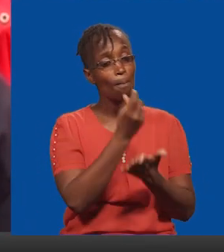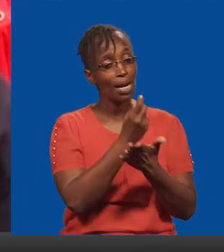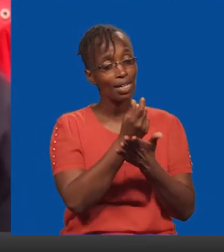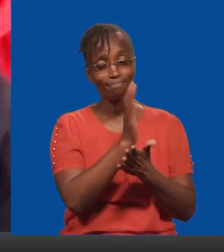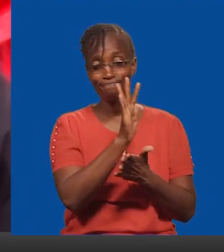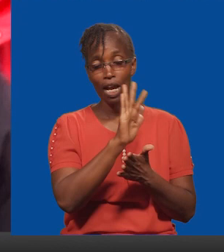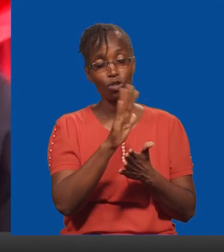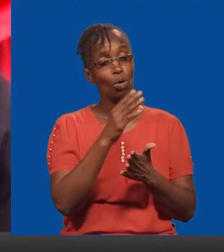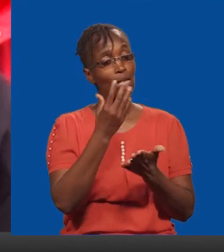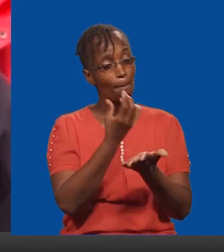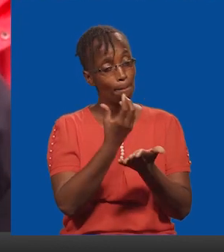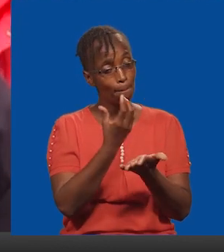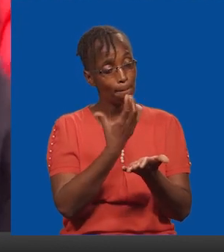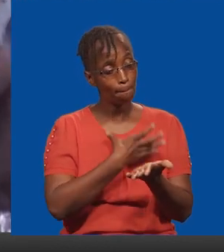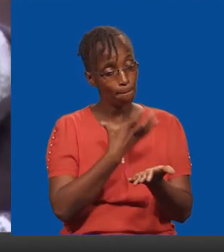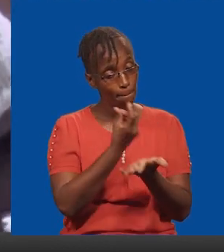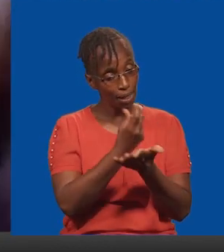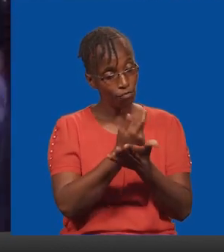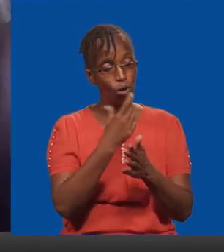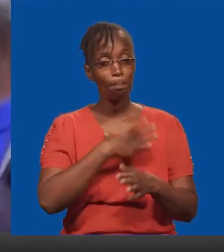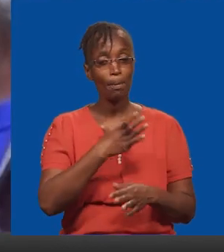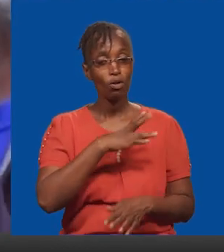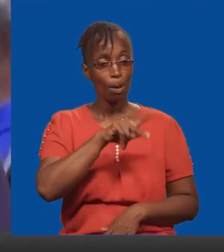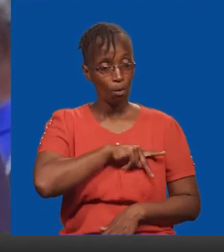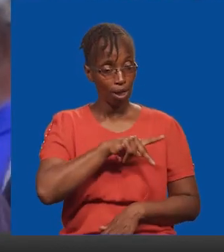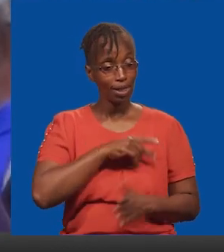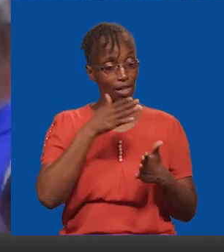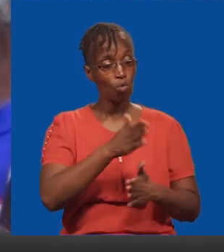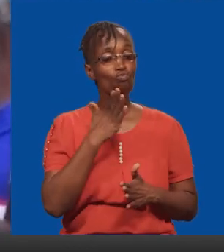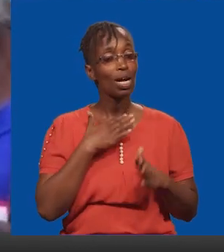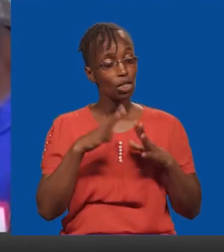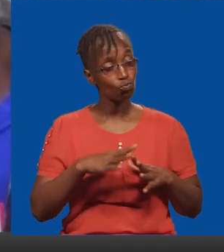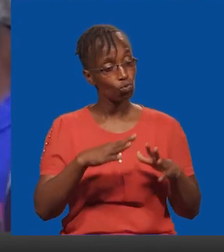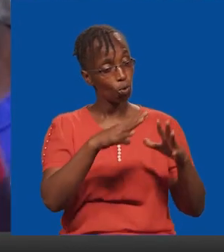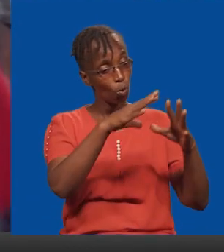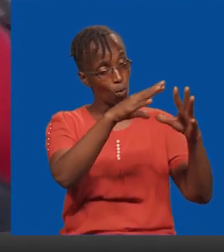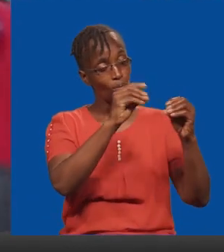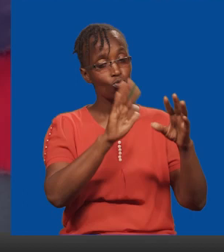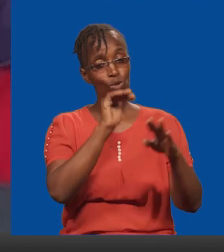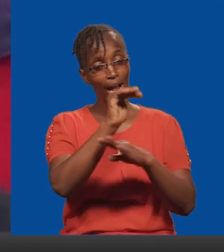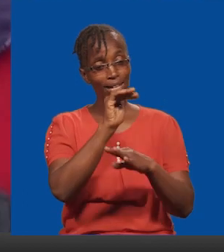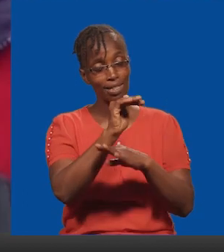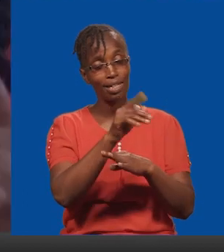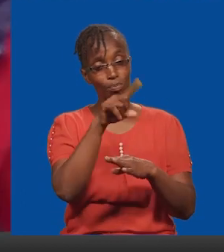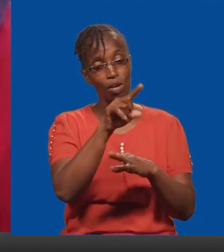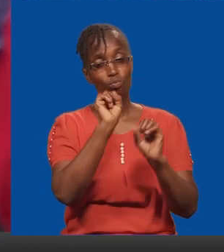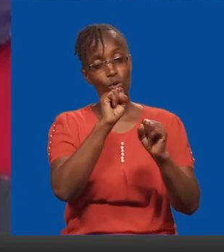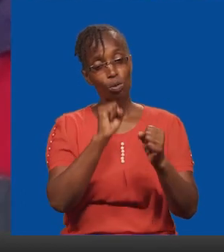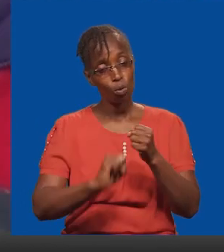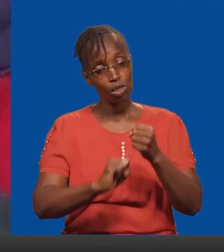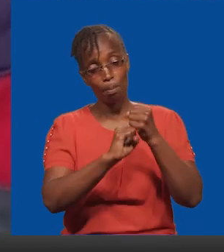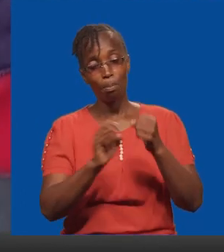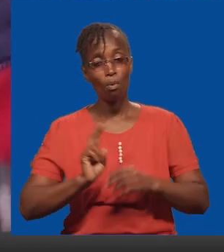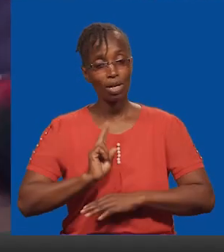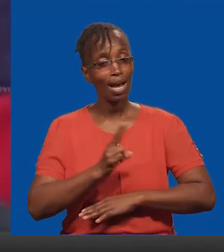ni CDF ya watu ya wananchi ndio ilitengeneza barabara. Sasa sisi tutaenda kwa mbunge ili atuambie tufanye nini, kwa sababu